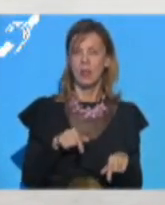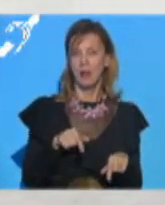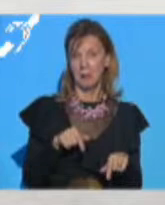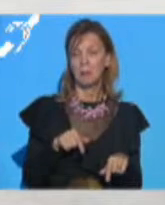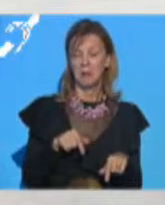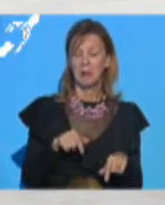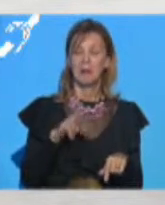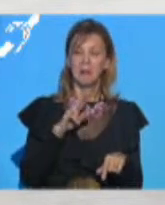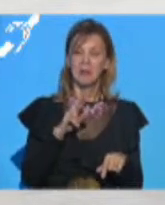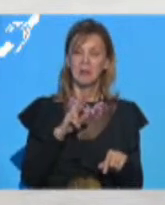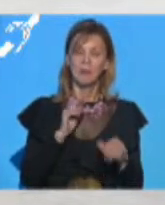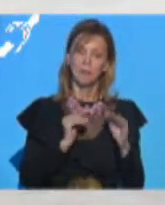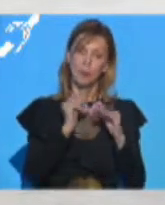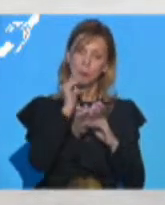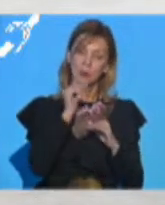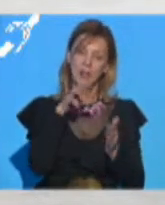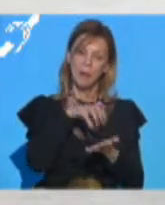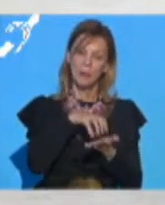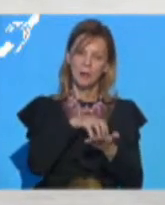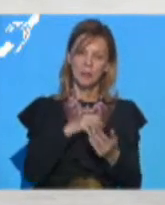doamna Olguța.